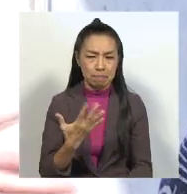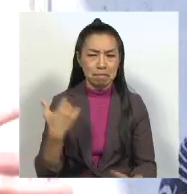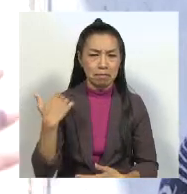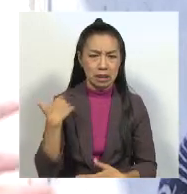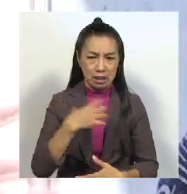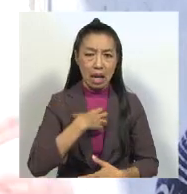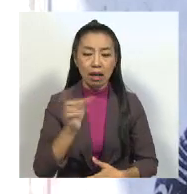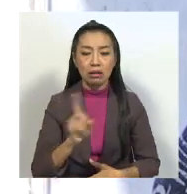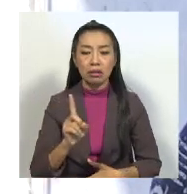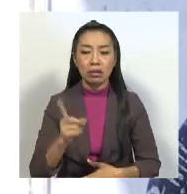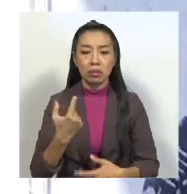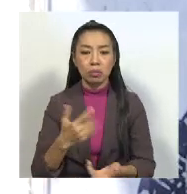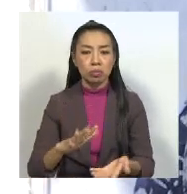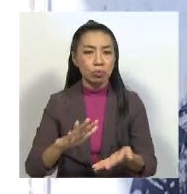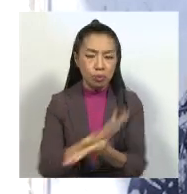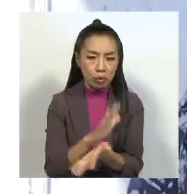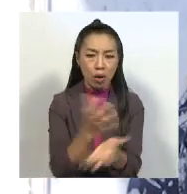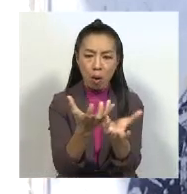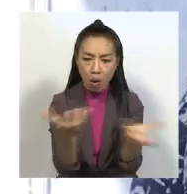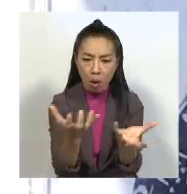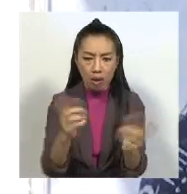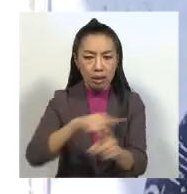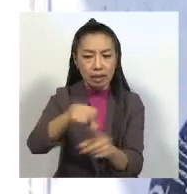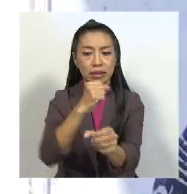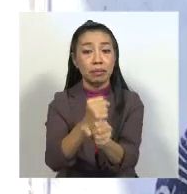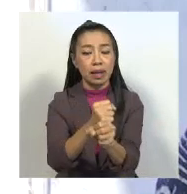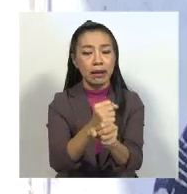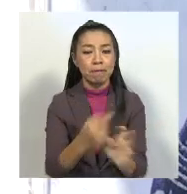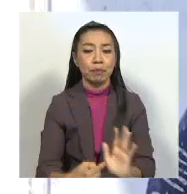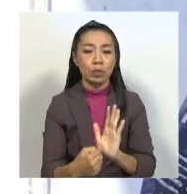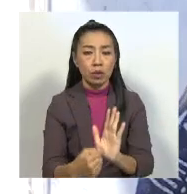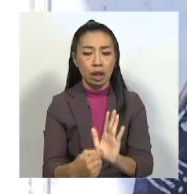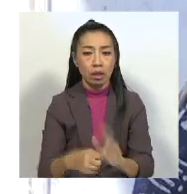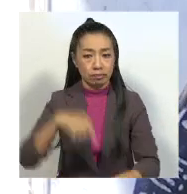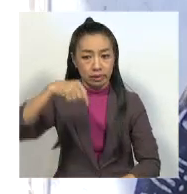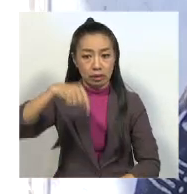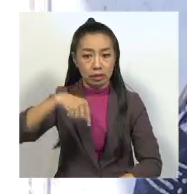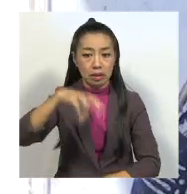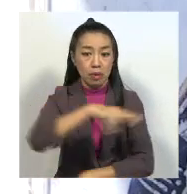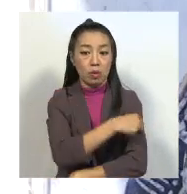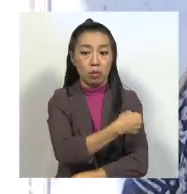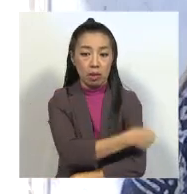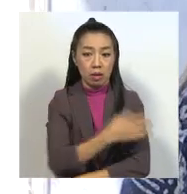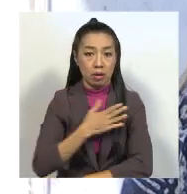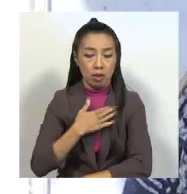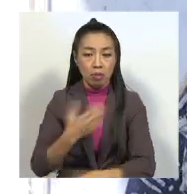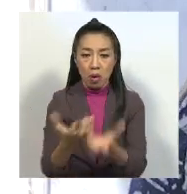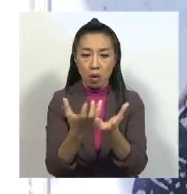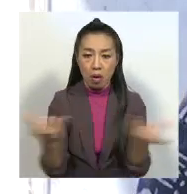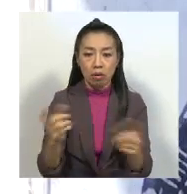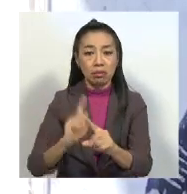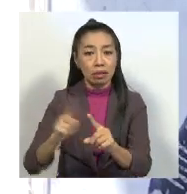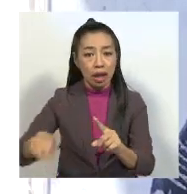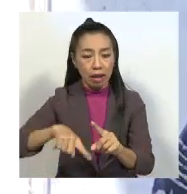ก อุปกรณ์บางอย่างนะคะอย่างเช่นที่นี่เราก็เปิดอุปกรณ์ทุกอย่างเ